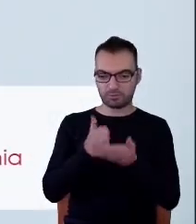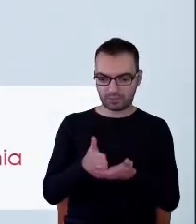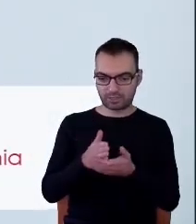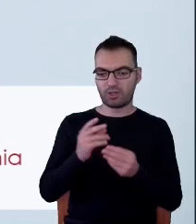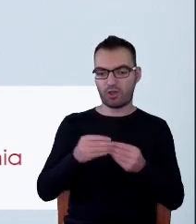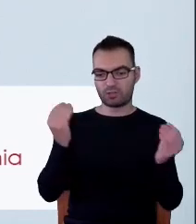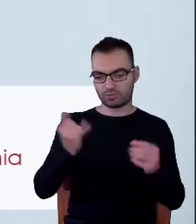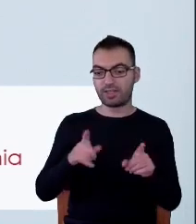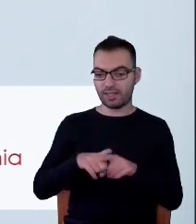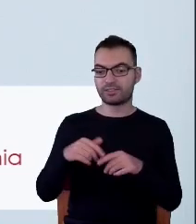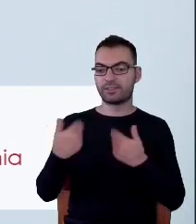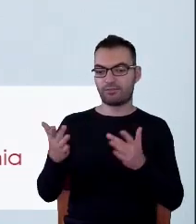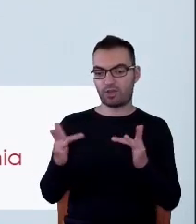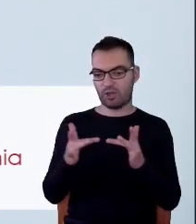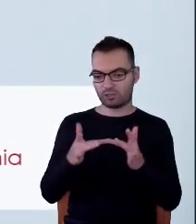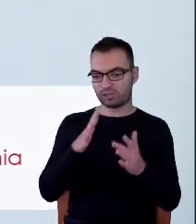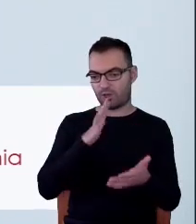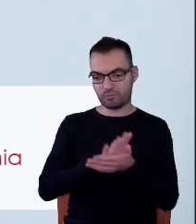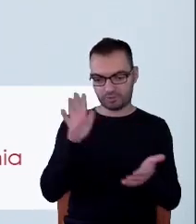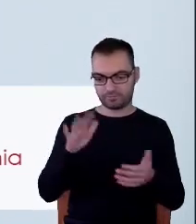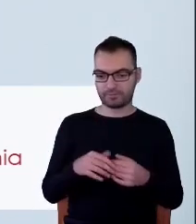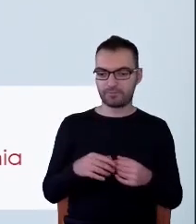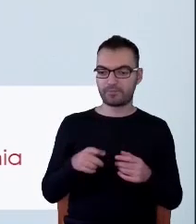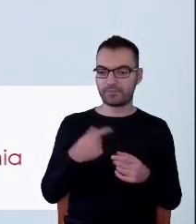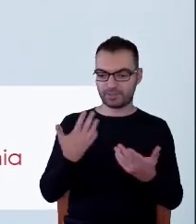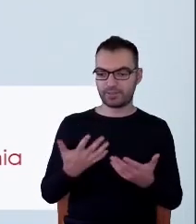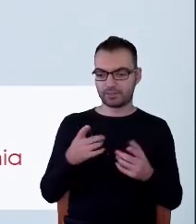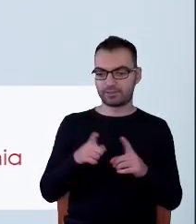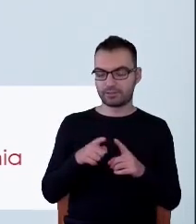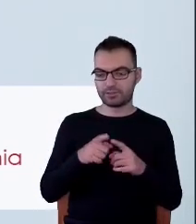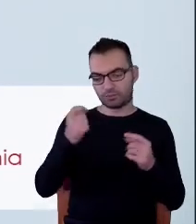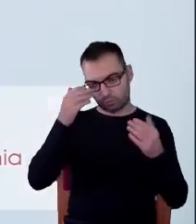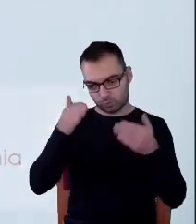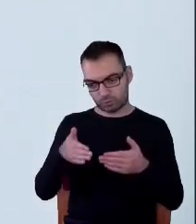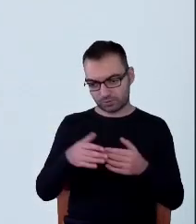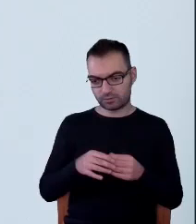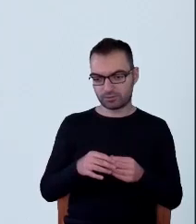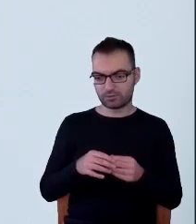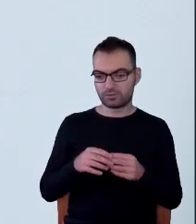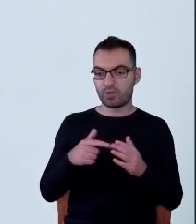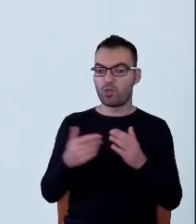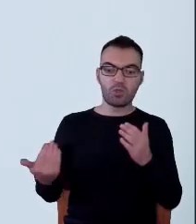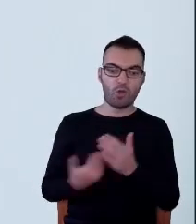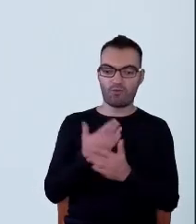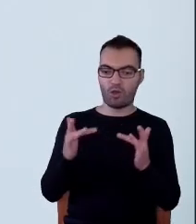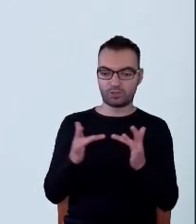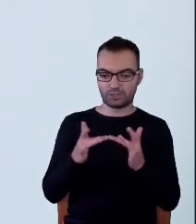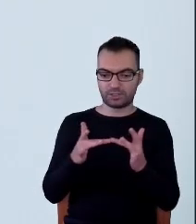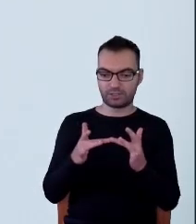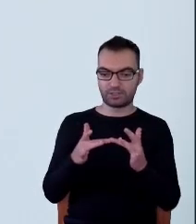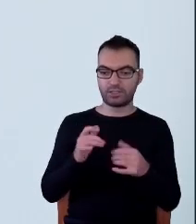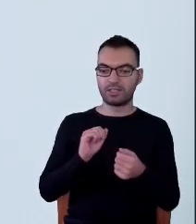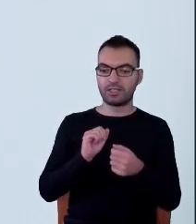wydawanie orzeczeń i opinii. Tutaj bym się też chciała na chwilkę na tym skupić. W tym nowym orzeczeniu też